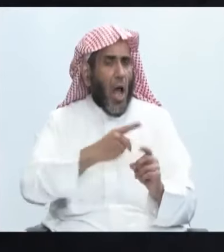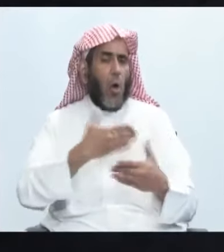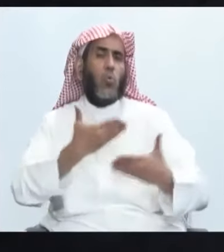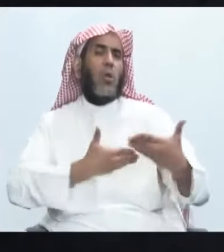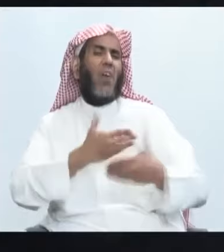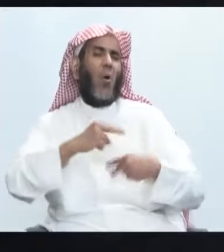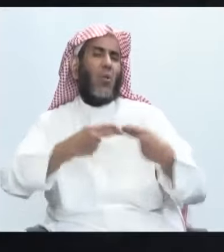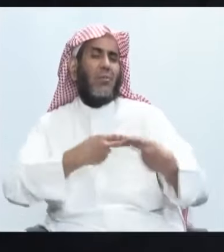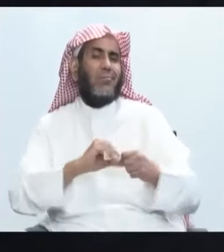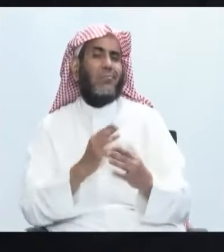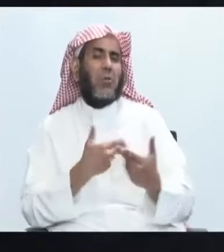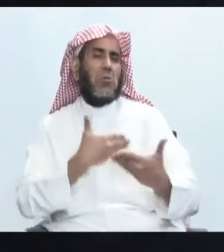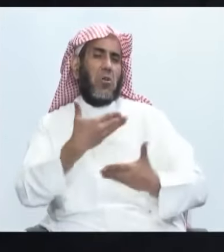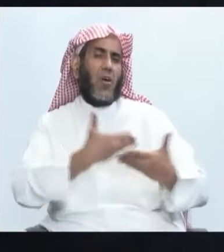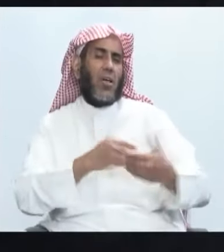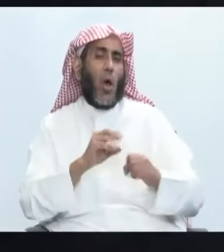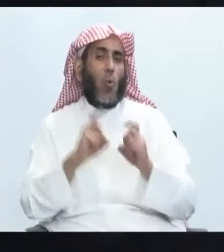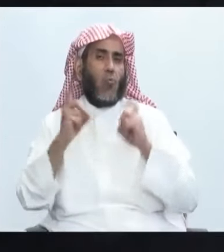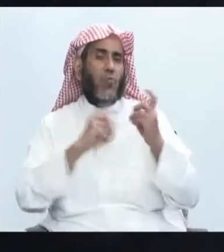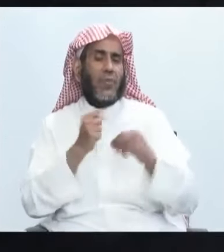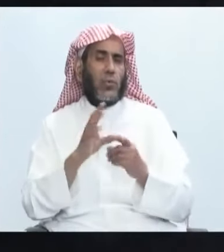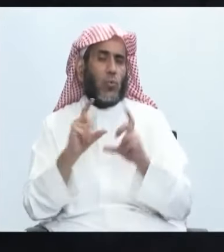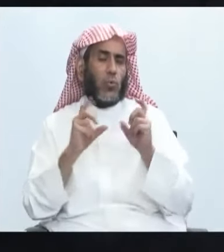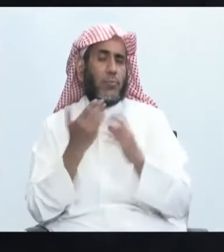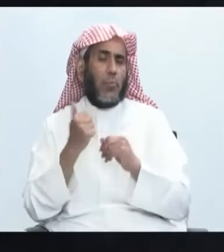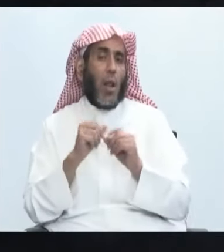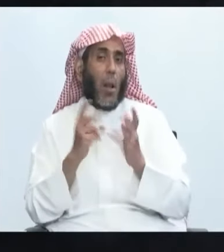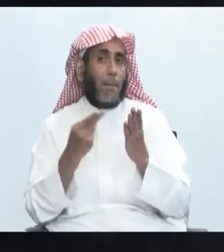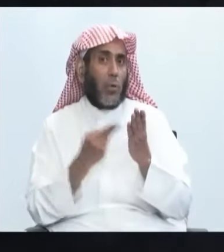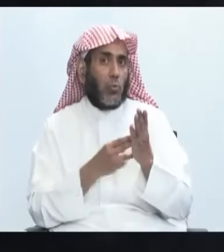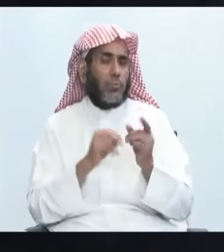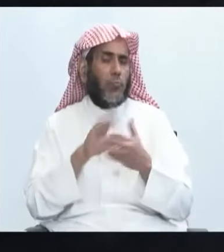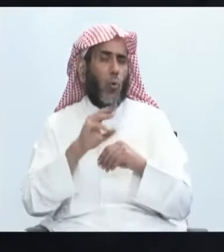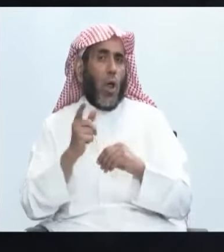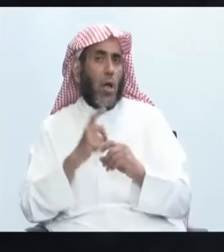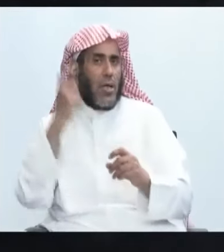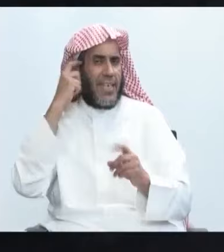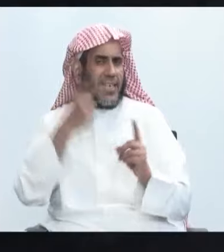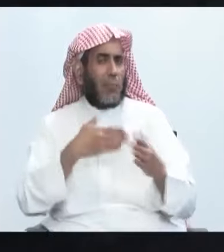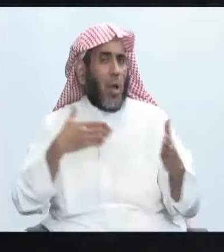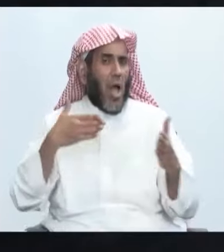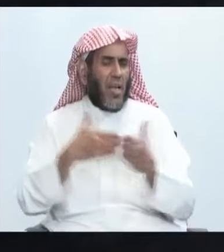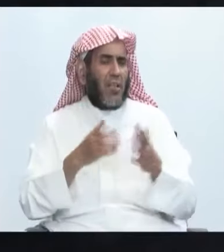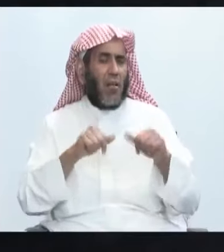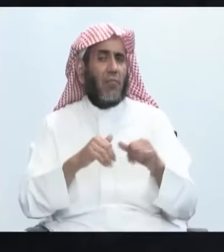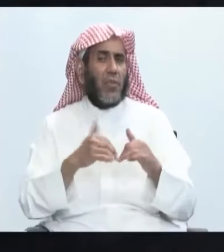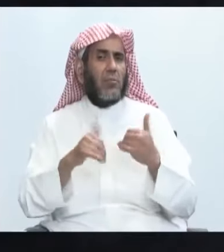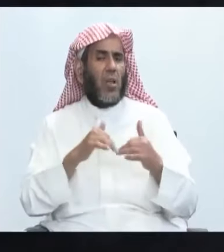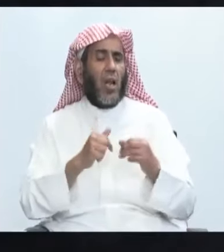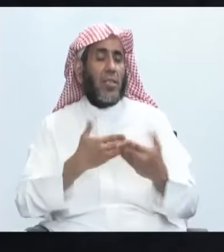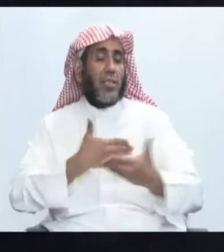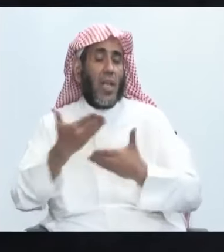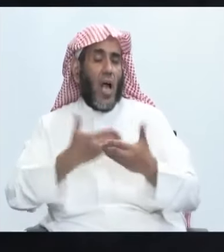تفاوض في الرسم او في الصوره السابقه المكتوبه ان هناك اقناع حتى في طريقه